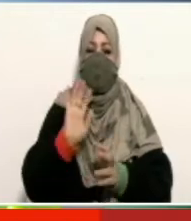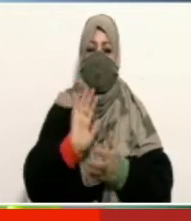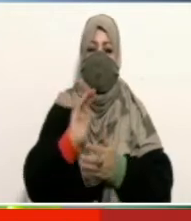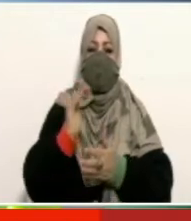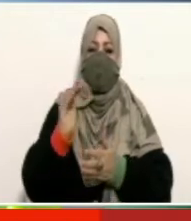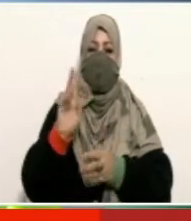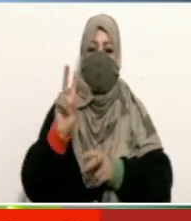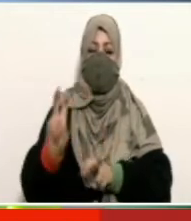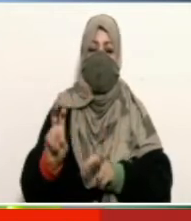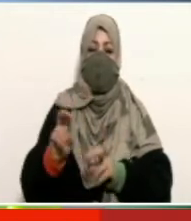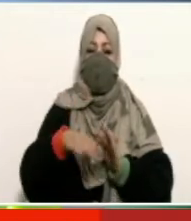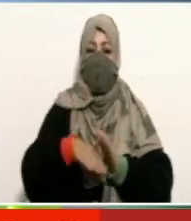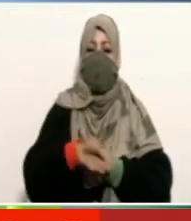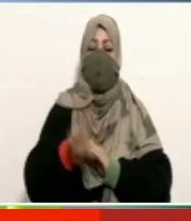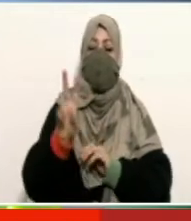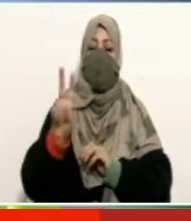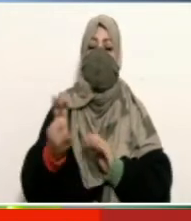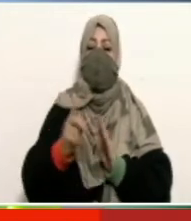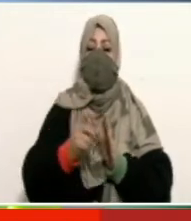محبسها وهي